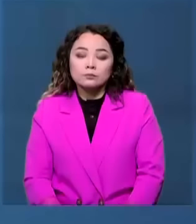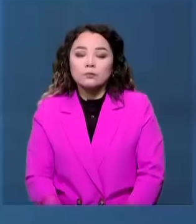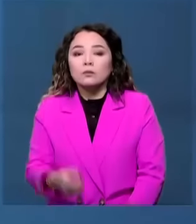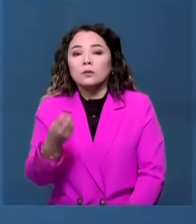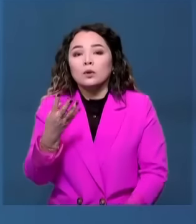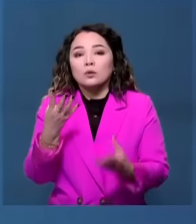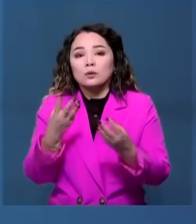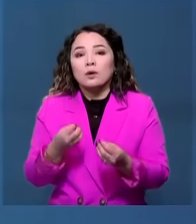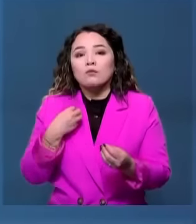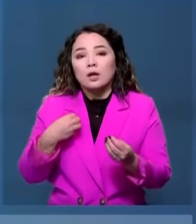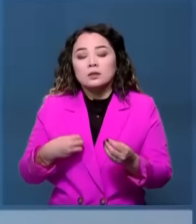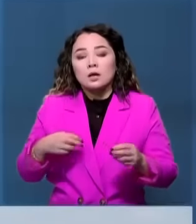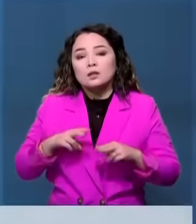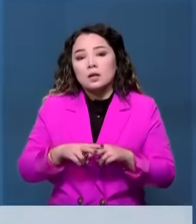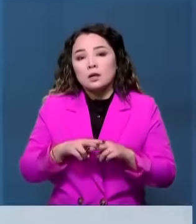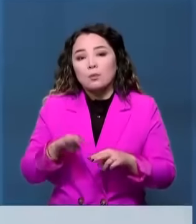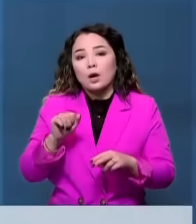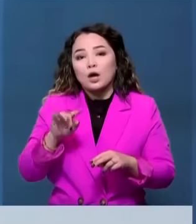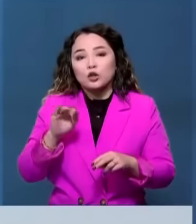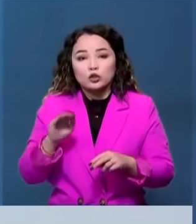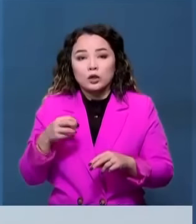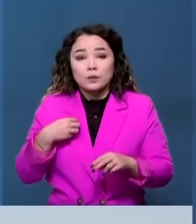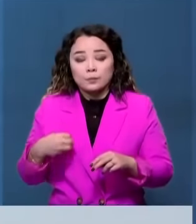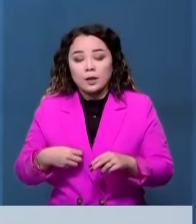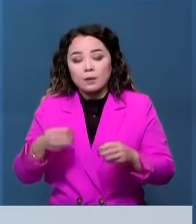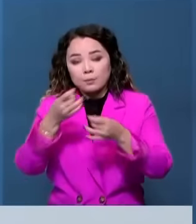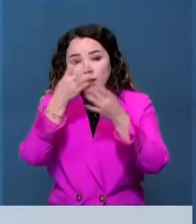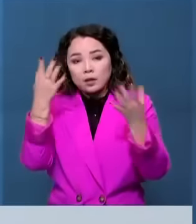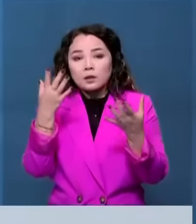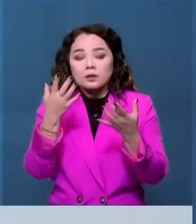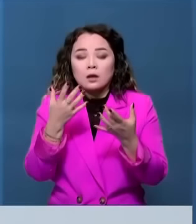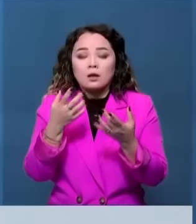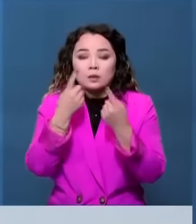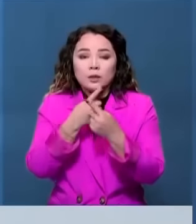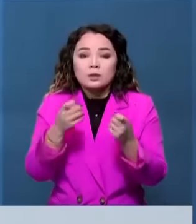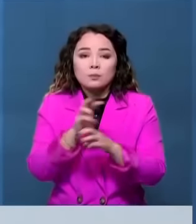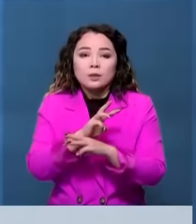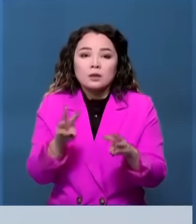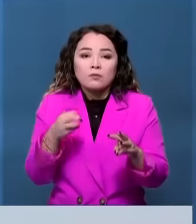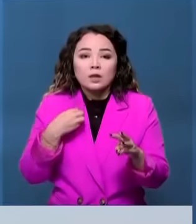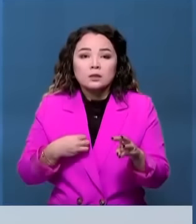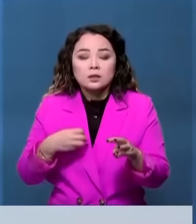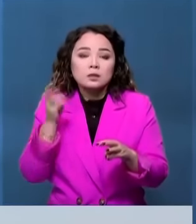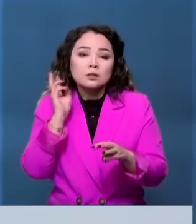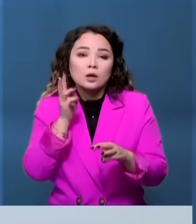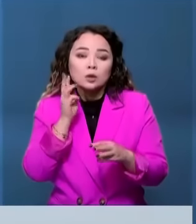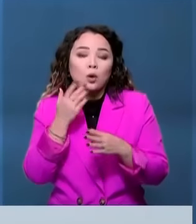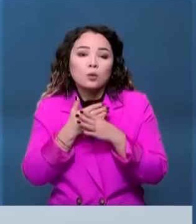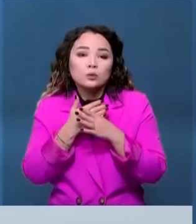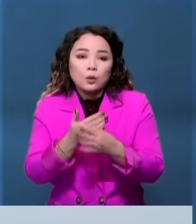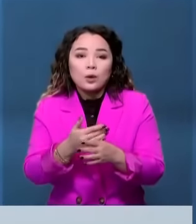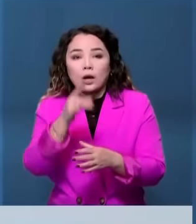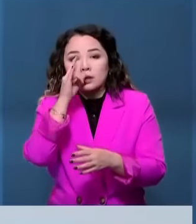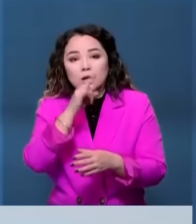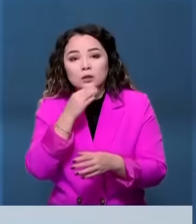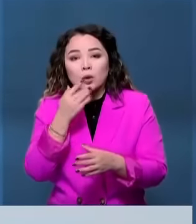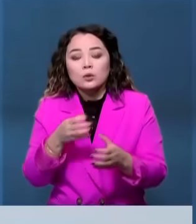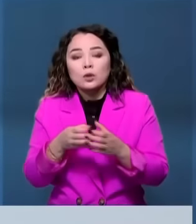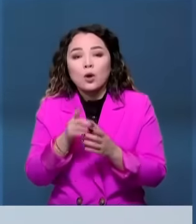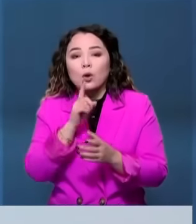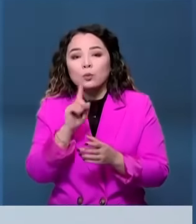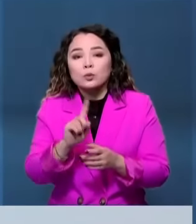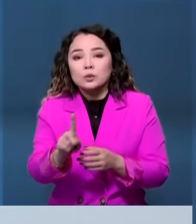Бірер күннен соң Франция астанасы Парижде мәдениет және ақпарат министрлігінің және еліміздің Франциядағы елшілігінің қолдауымен Қазақстанның ұлттық